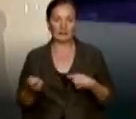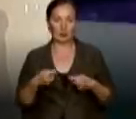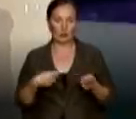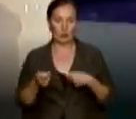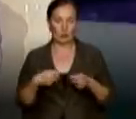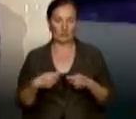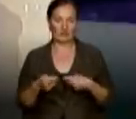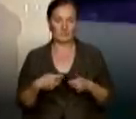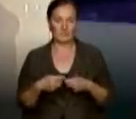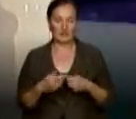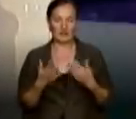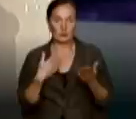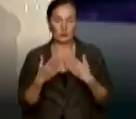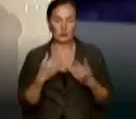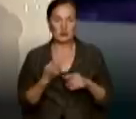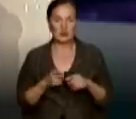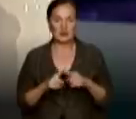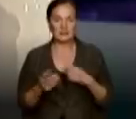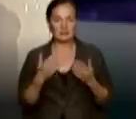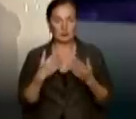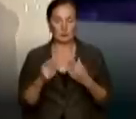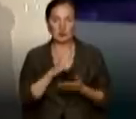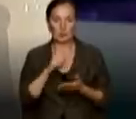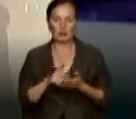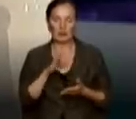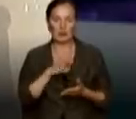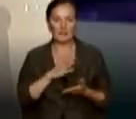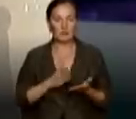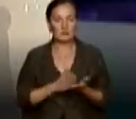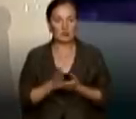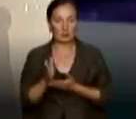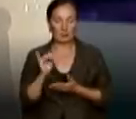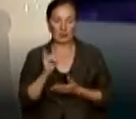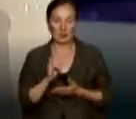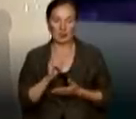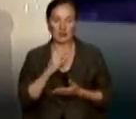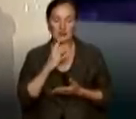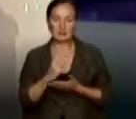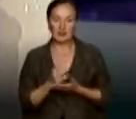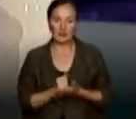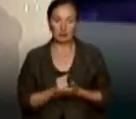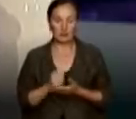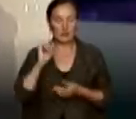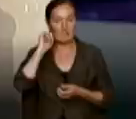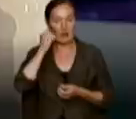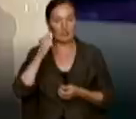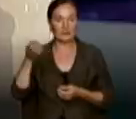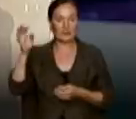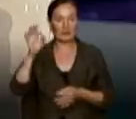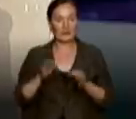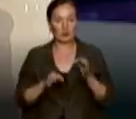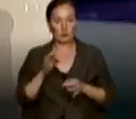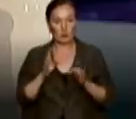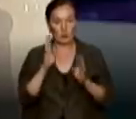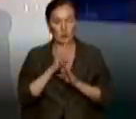випадку ці ринкові відносини повинні бути спрямовані і на збереження пам'ятки як і природи, але так, водночас